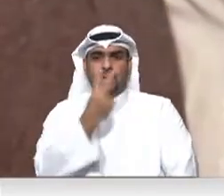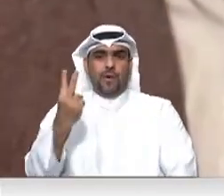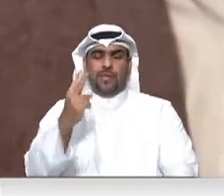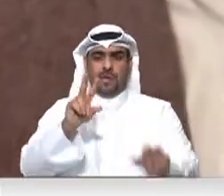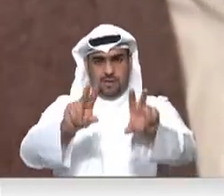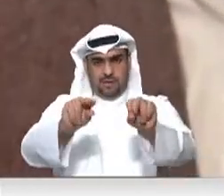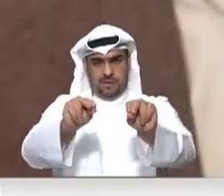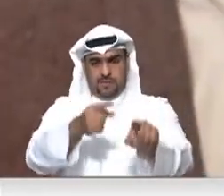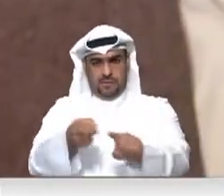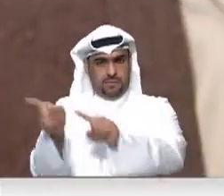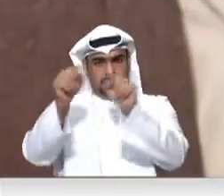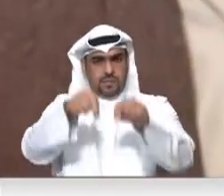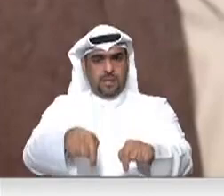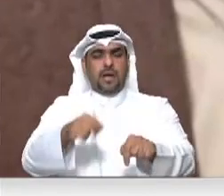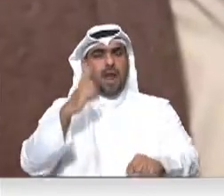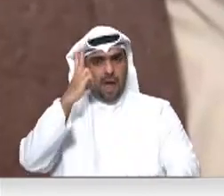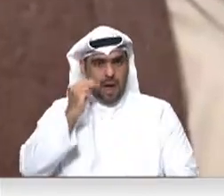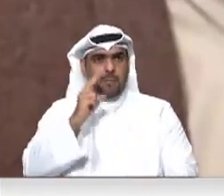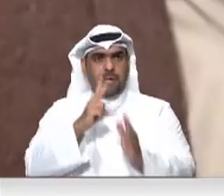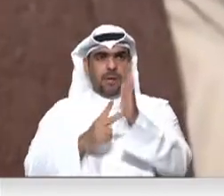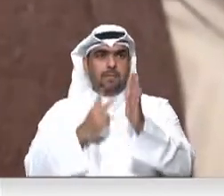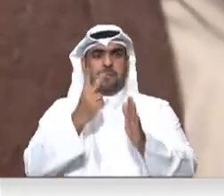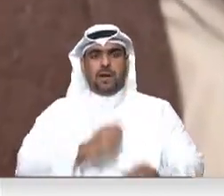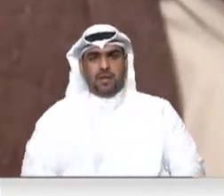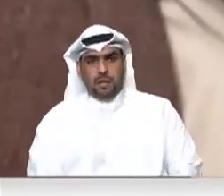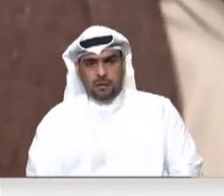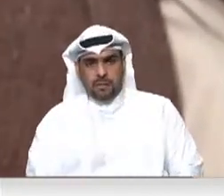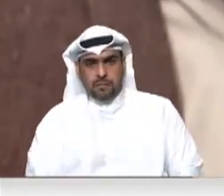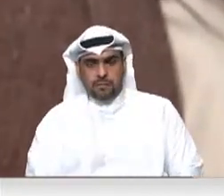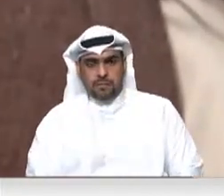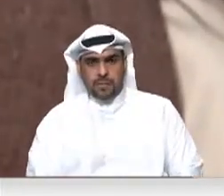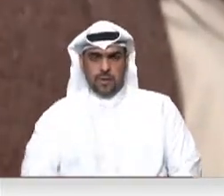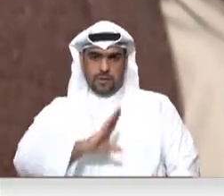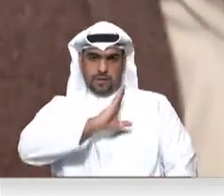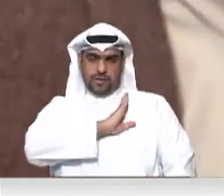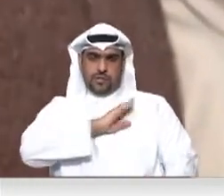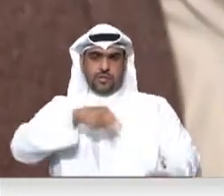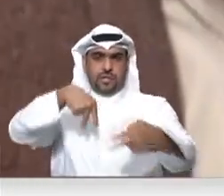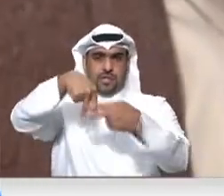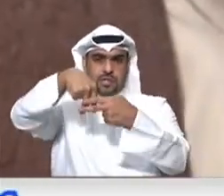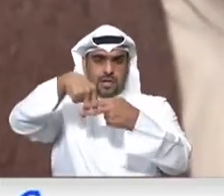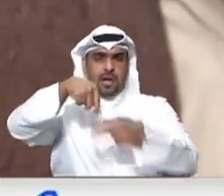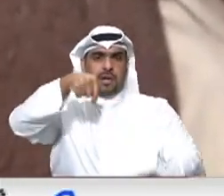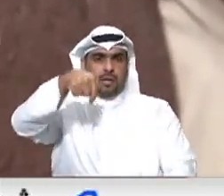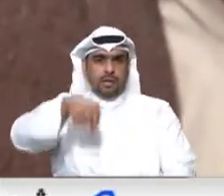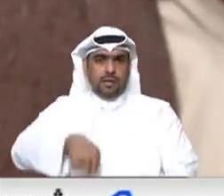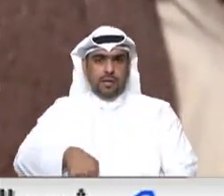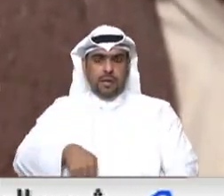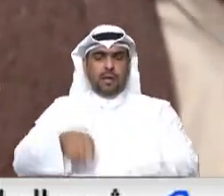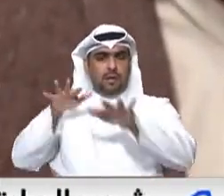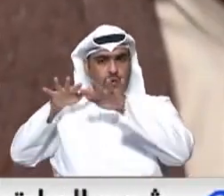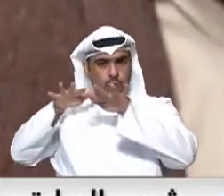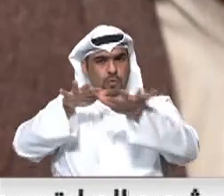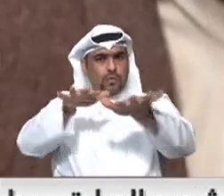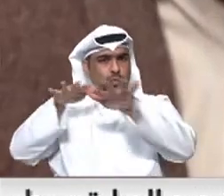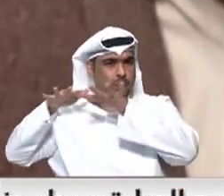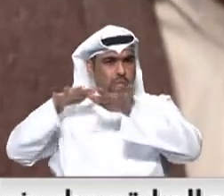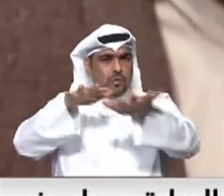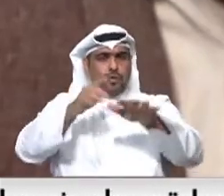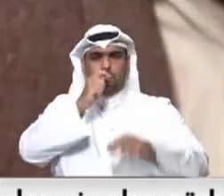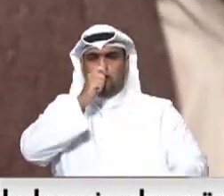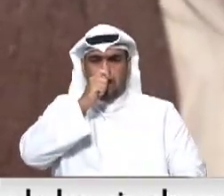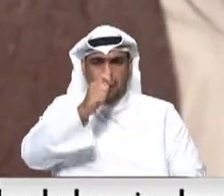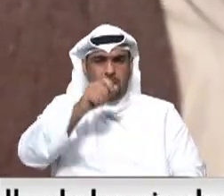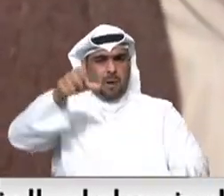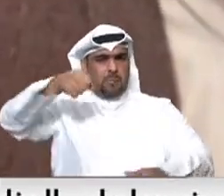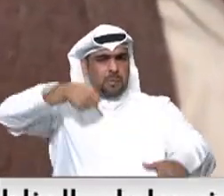بضرورة تخفيض حدة العمليات التي ينفذها الجيش الإسرائيلي، وأيضا وقف اعتداءات المستوطنين التي ستزيد